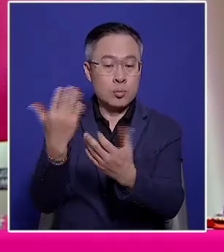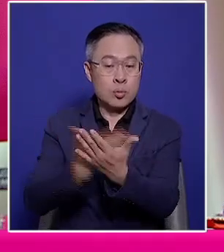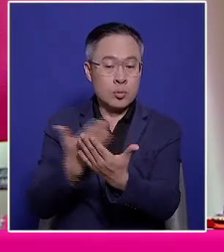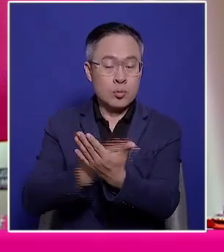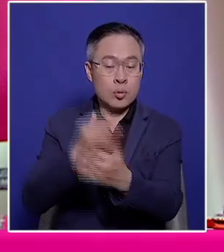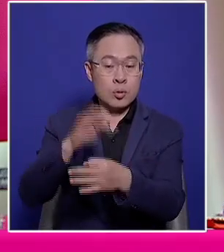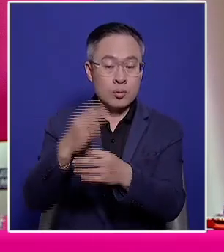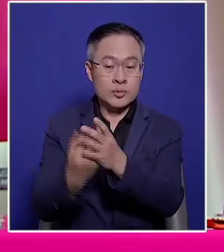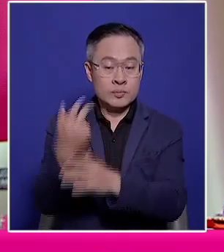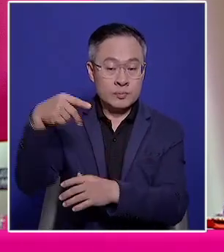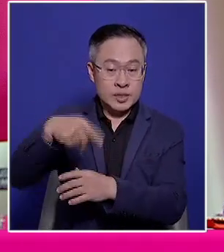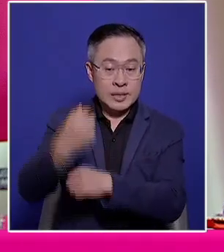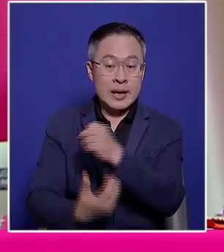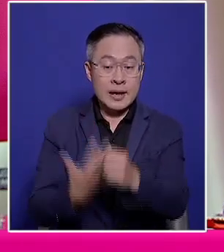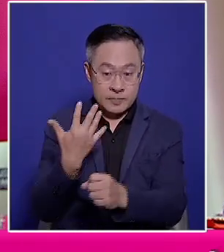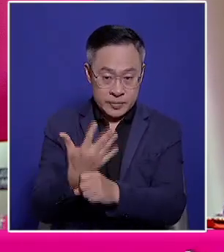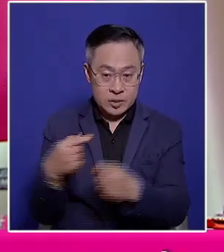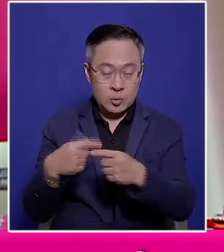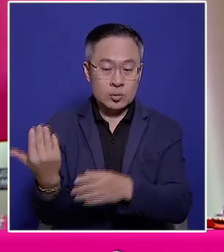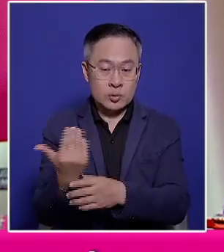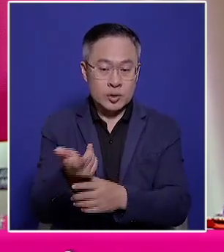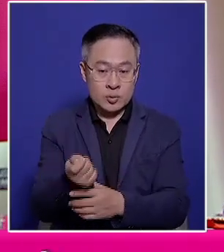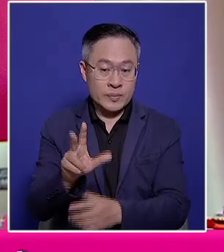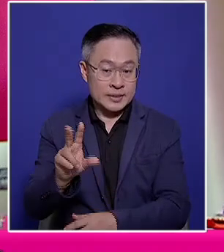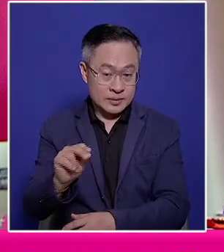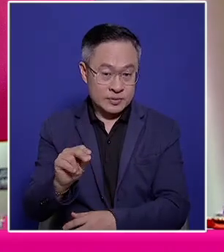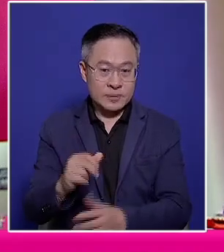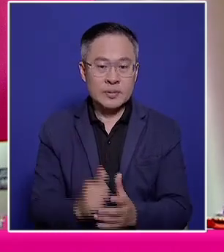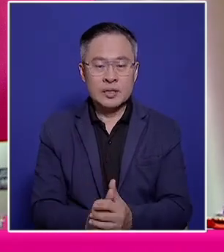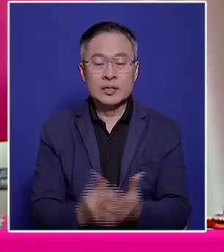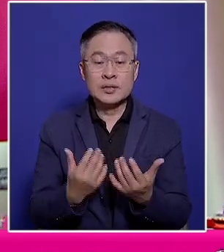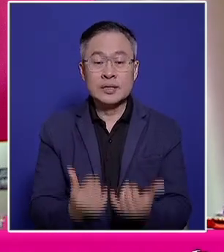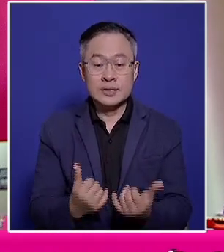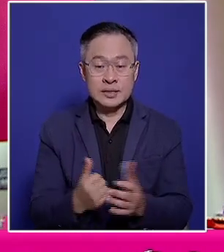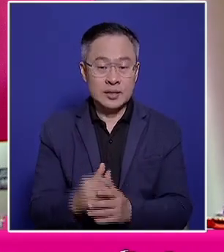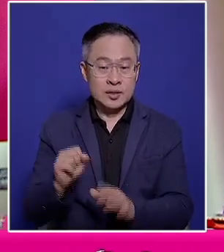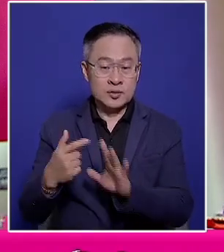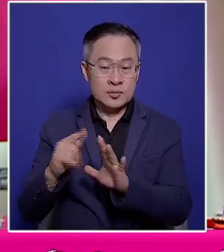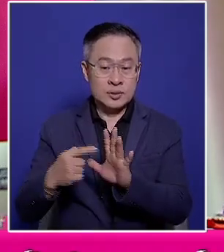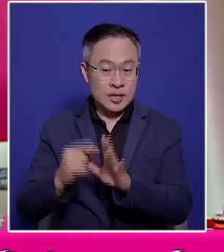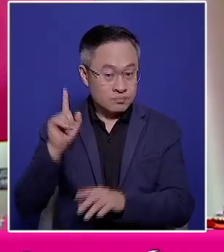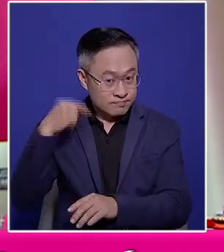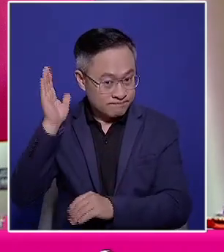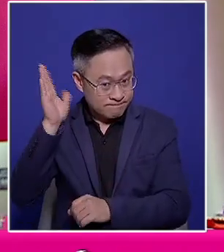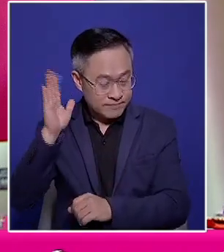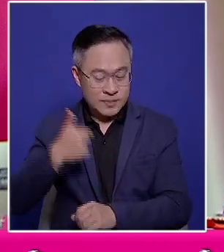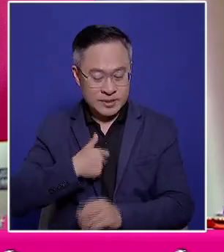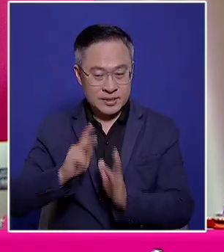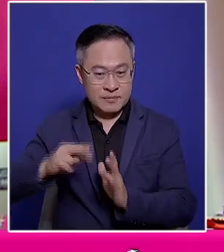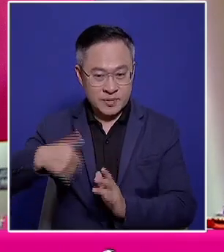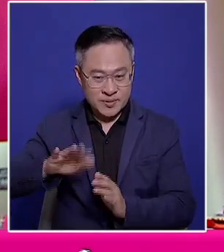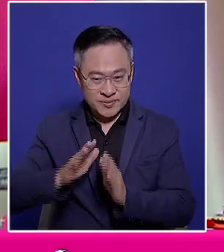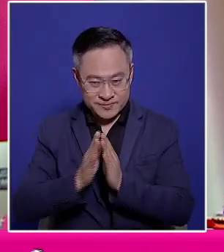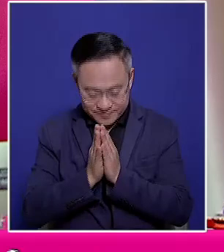5ปีได้ทางช่อง9 MCOT HD กฎหมายเลข30นะคะช่วงนี้ดิฉันสุตาและอาจารย์ไพวัลย์ล่ามภาษามือลาไปก่อนส